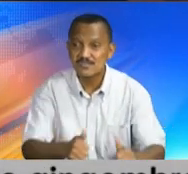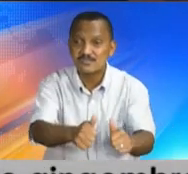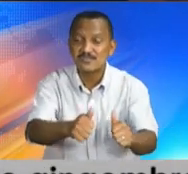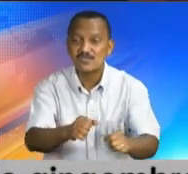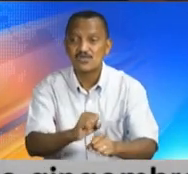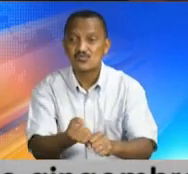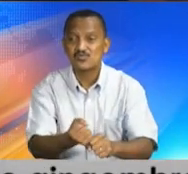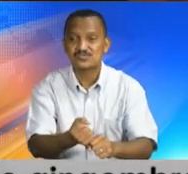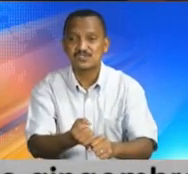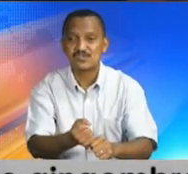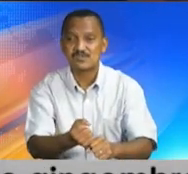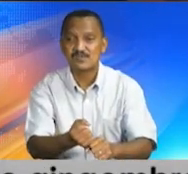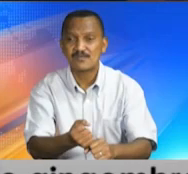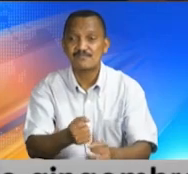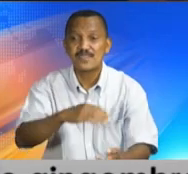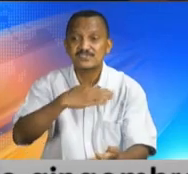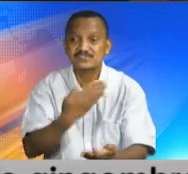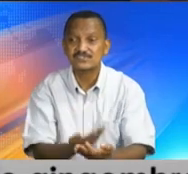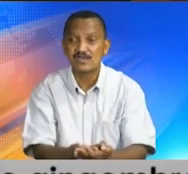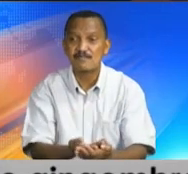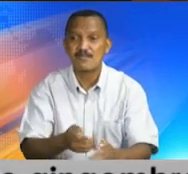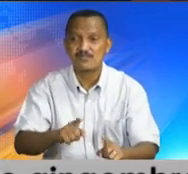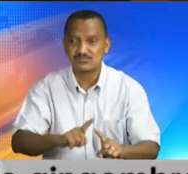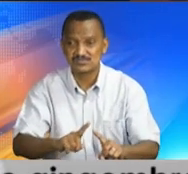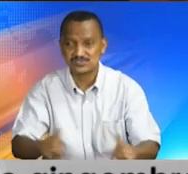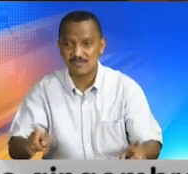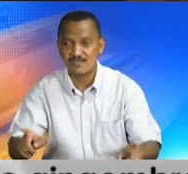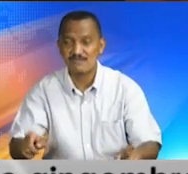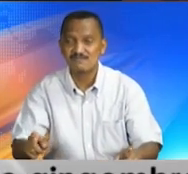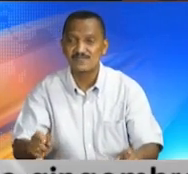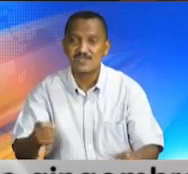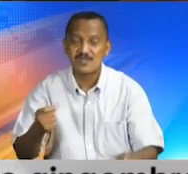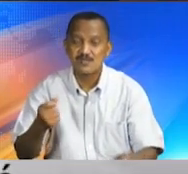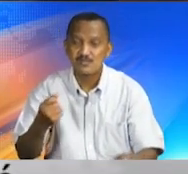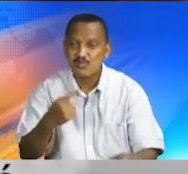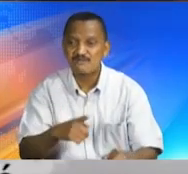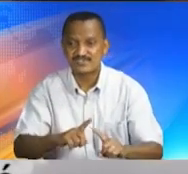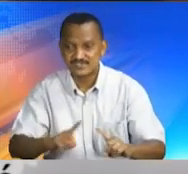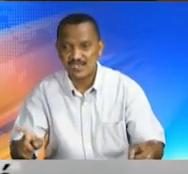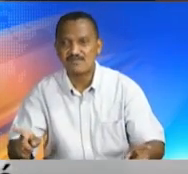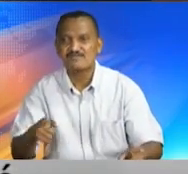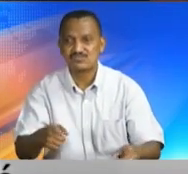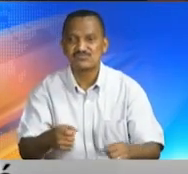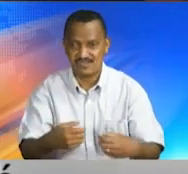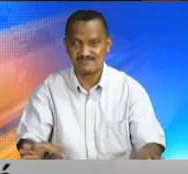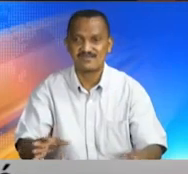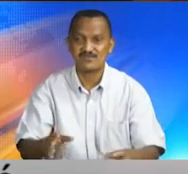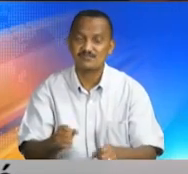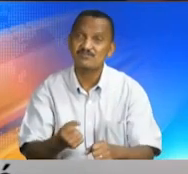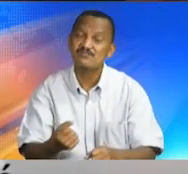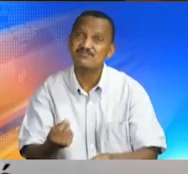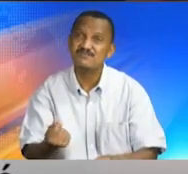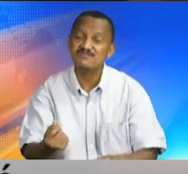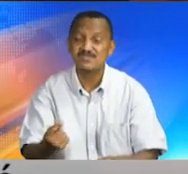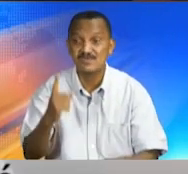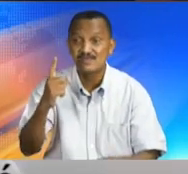singa isan-karazany sakamalao citron sy poivre noir izay izany mba hoe ampiakatra ny hery fiarovana. Amin'ny vidy 1 litatra dia